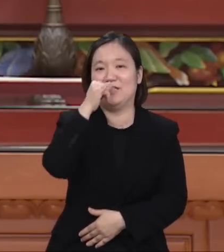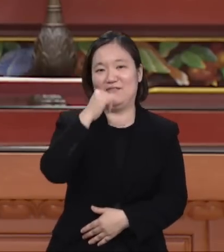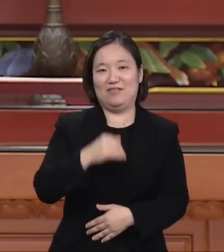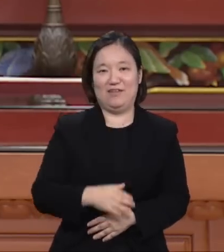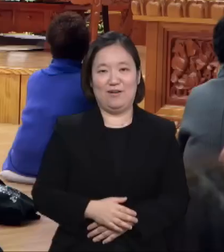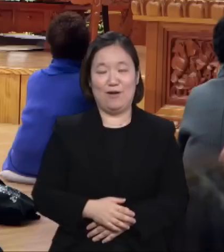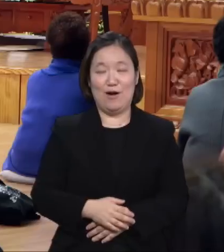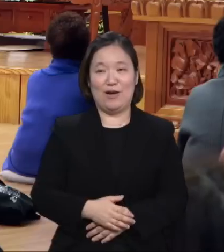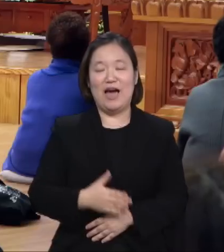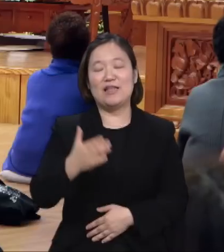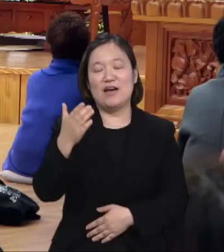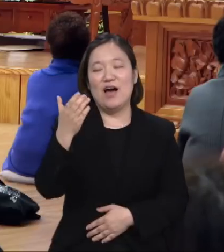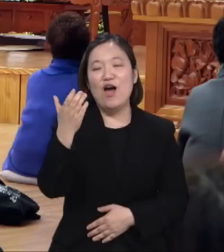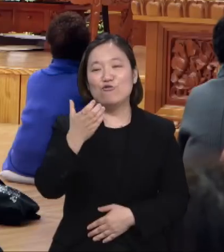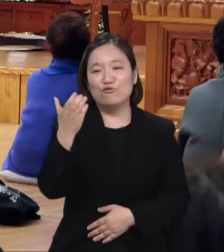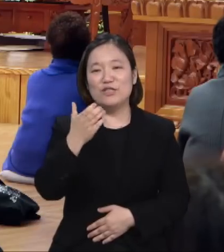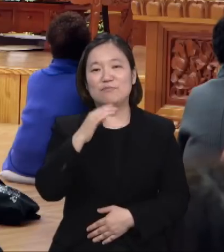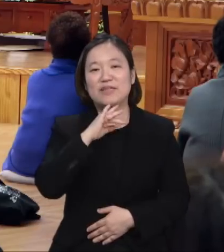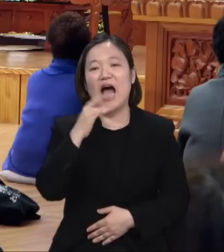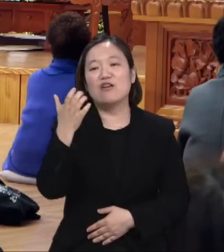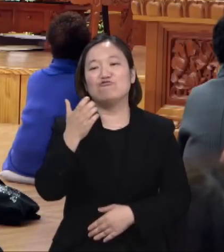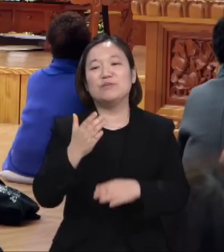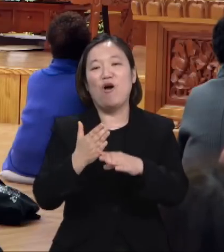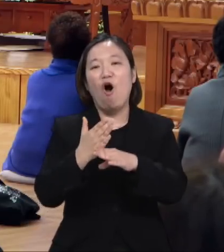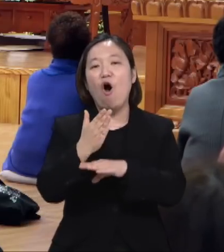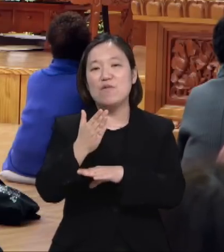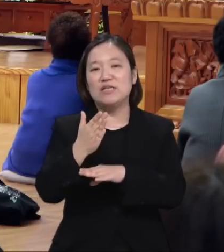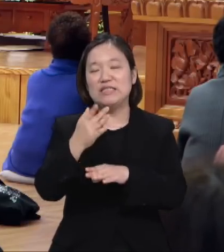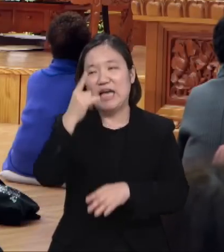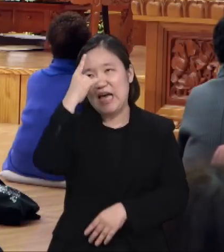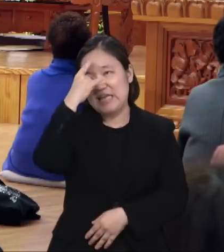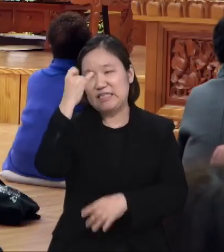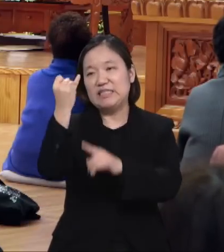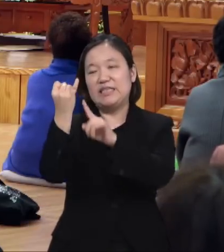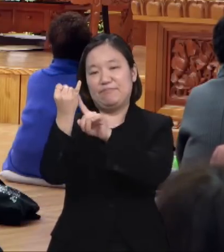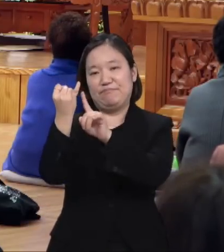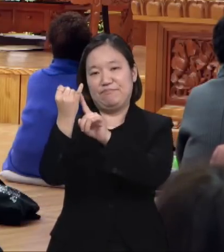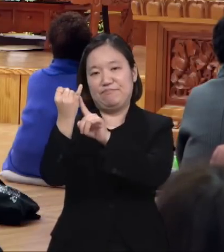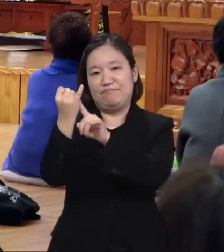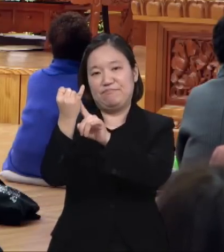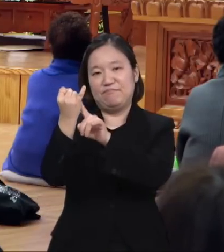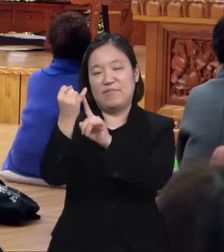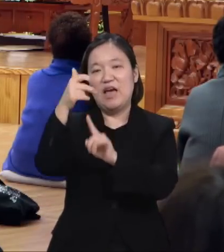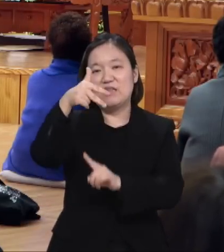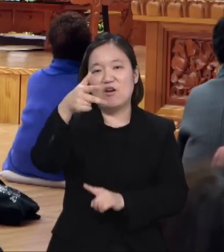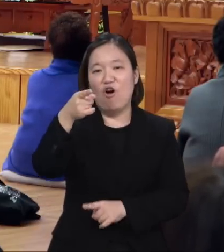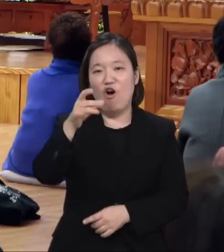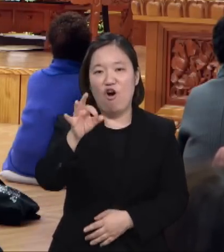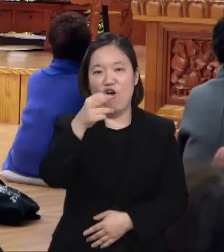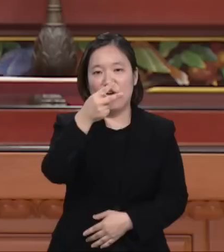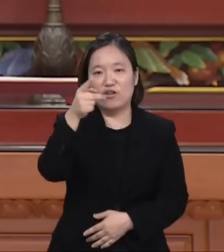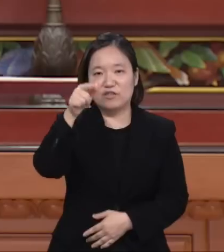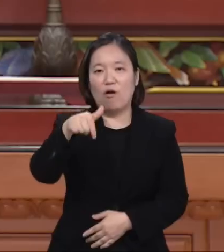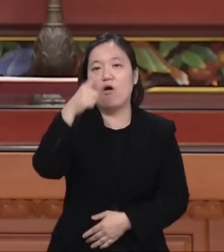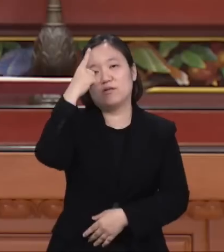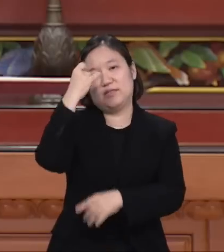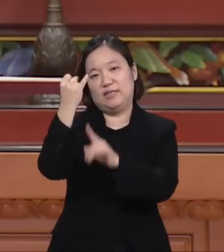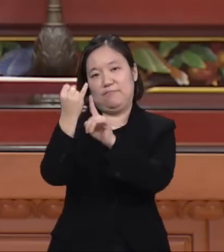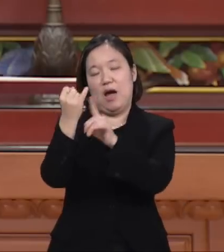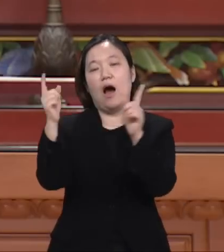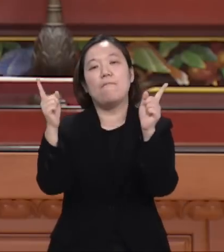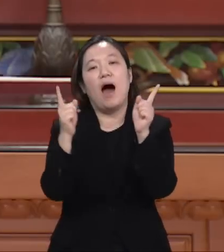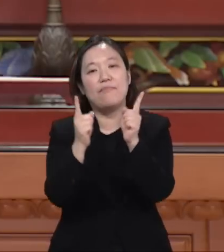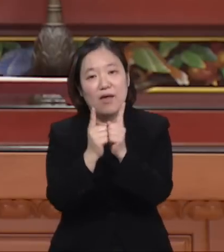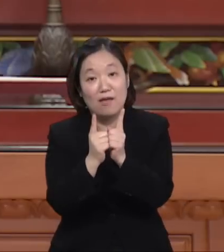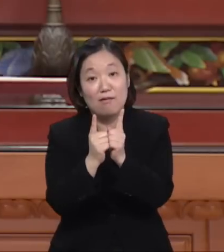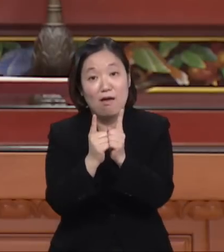그 비구니 정덕스님께서 이렇게 팽이라고 찾아오셨습니다 그래서 이런저런 대화를 하는데 스님께서